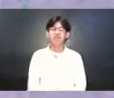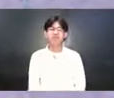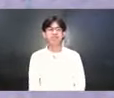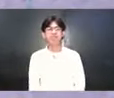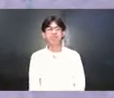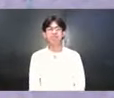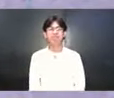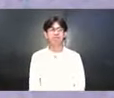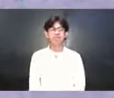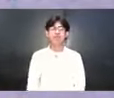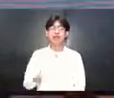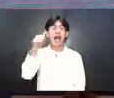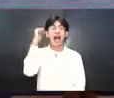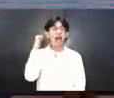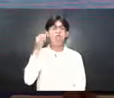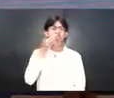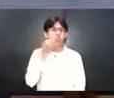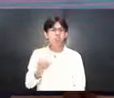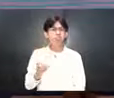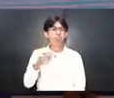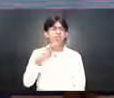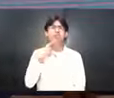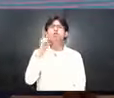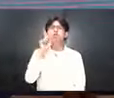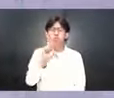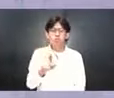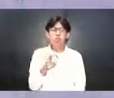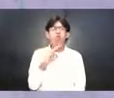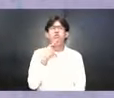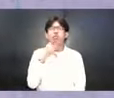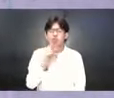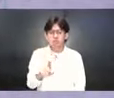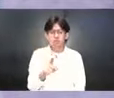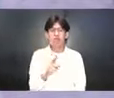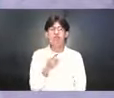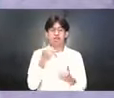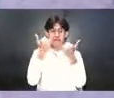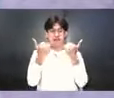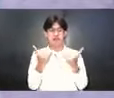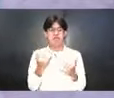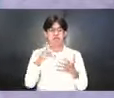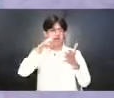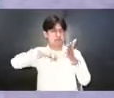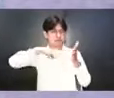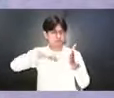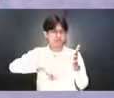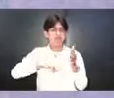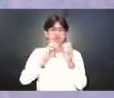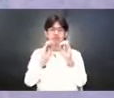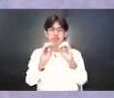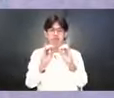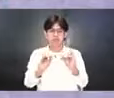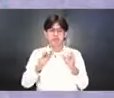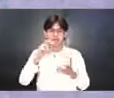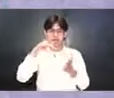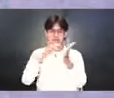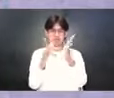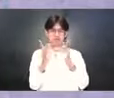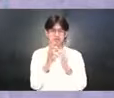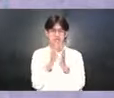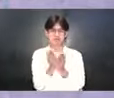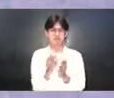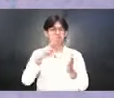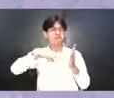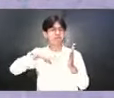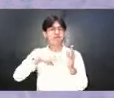Ayaw nating inuutusan. Kaya itong babasahin natin at inaaral, actually, pangalan pa lang,